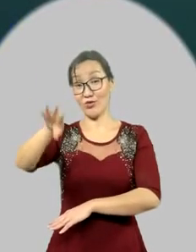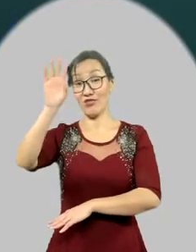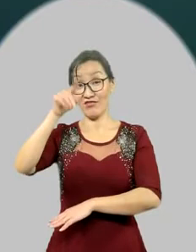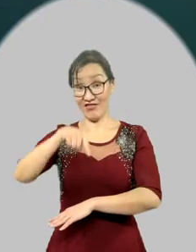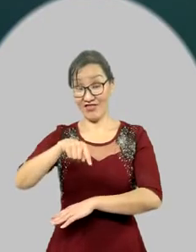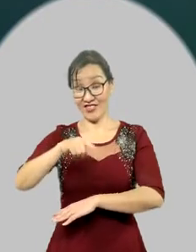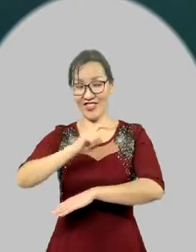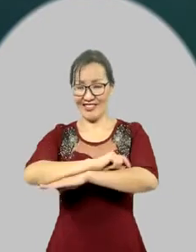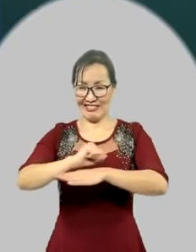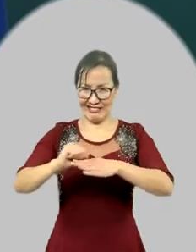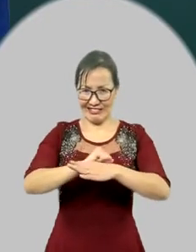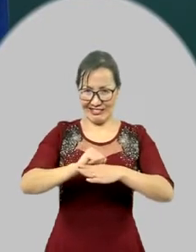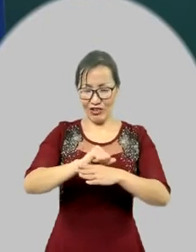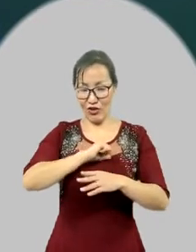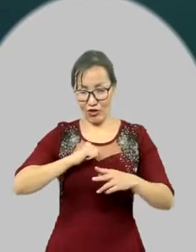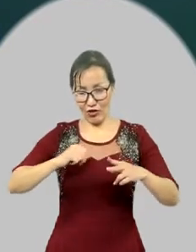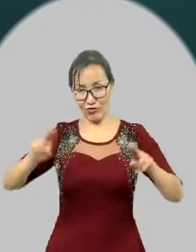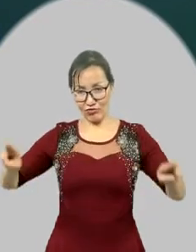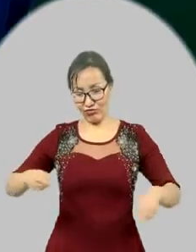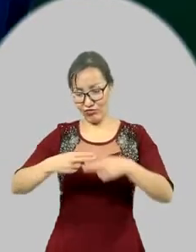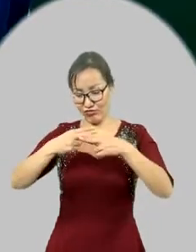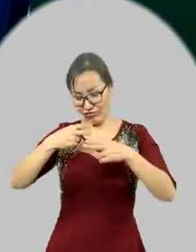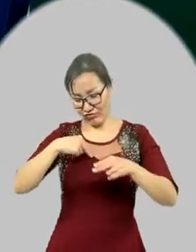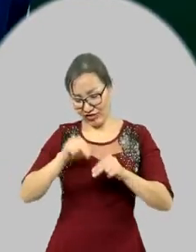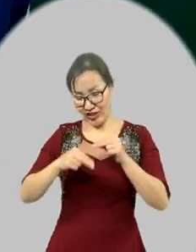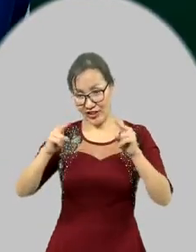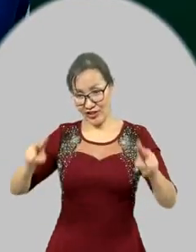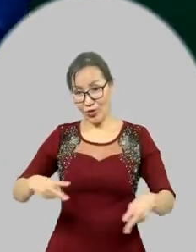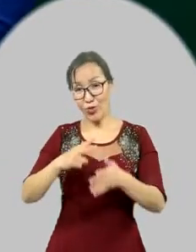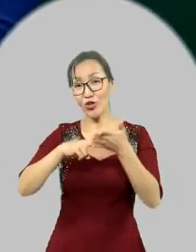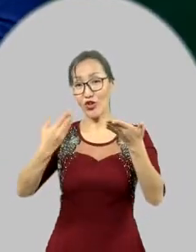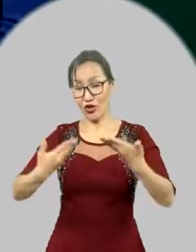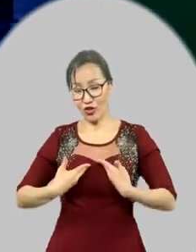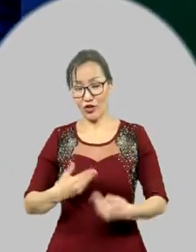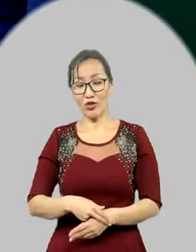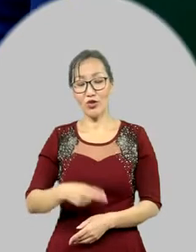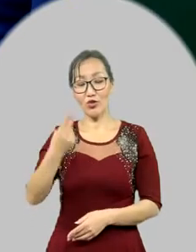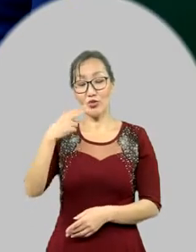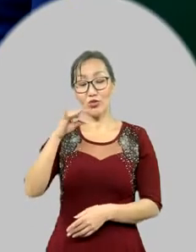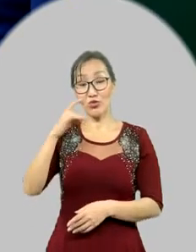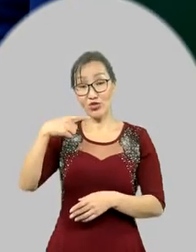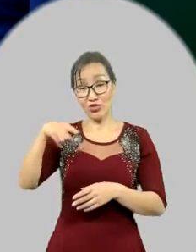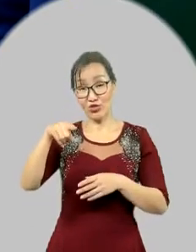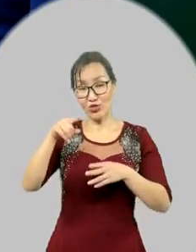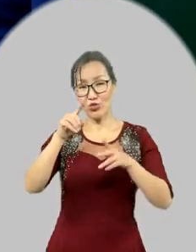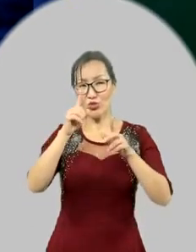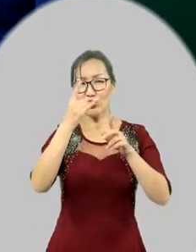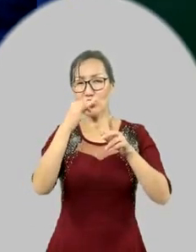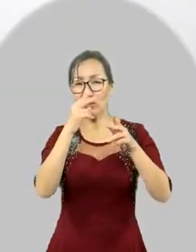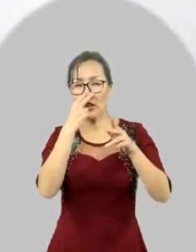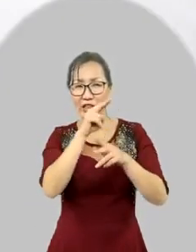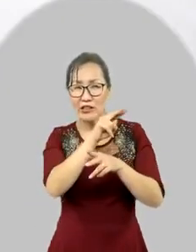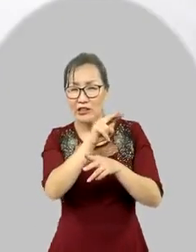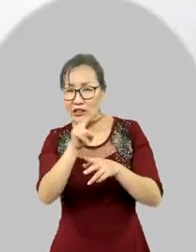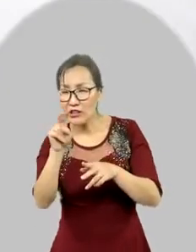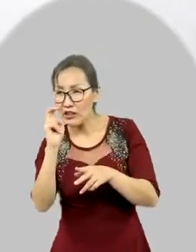зүйлээ давтаж өөрийгөө сорьцгоё. Дүрсийн зүү тогтлыг олоорой. Эдгээр